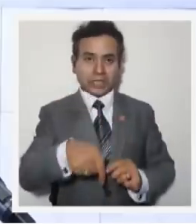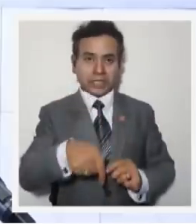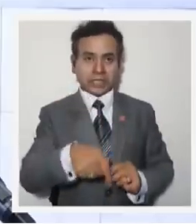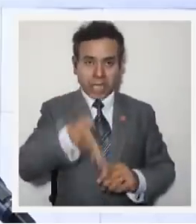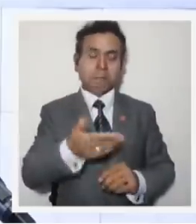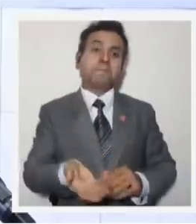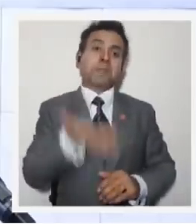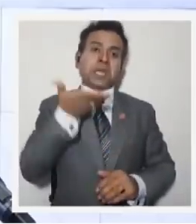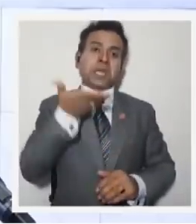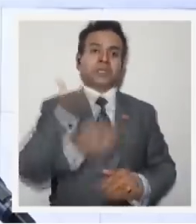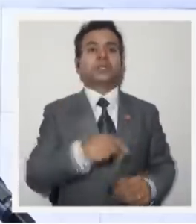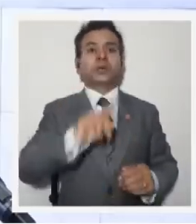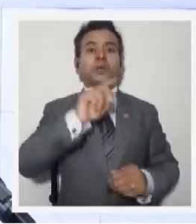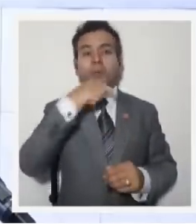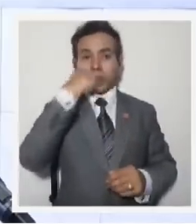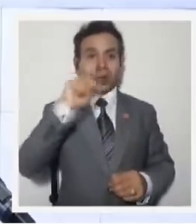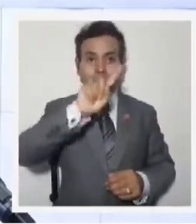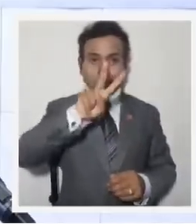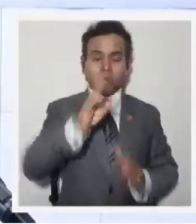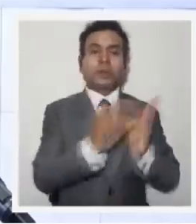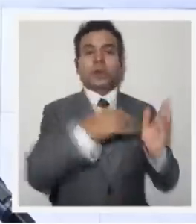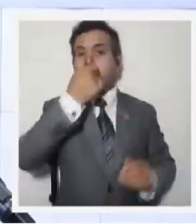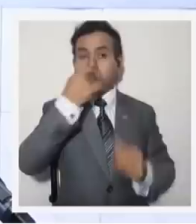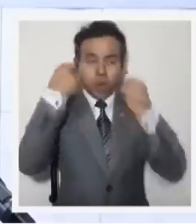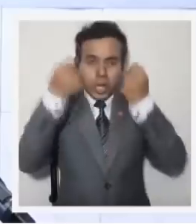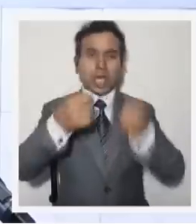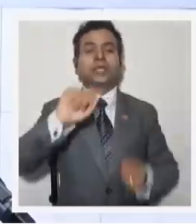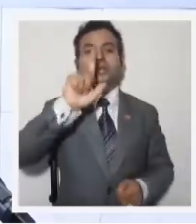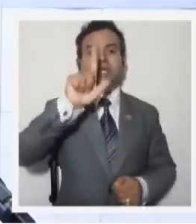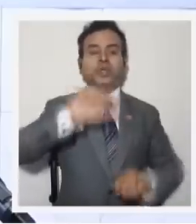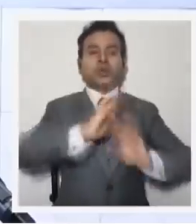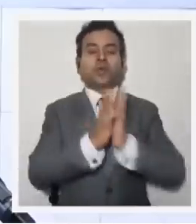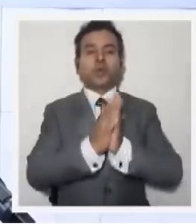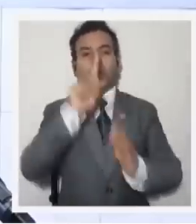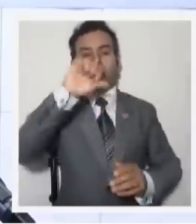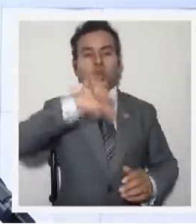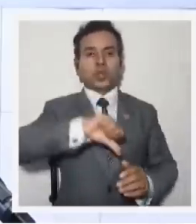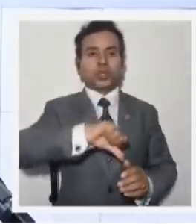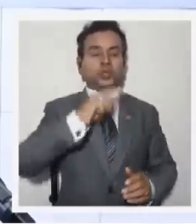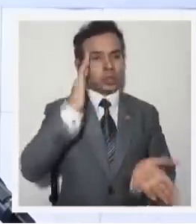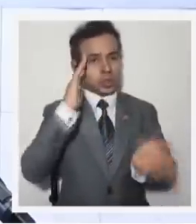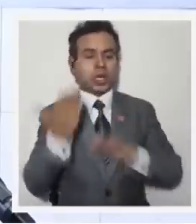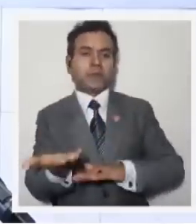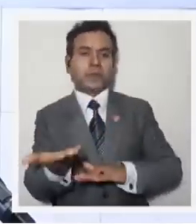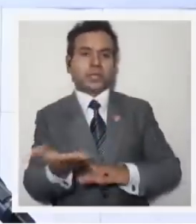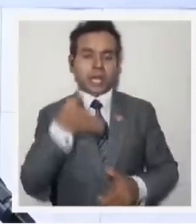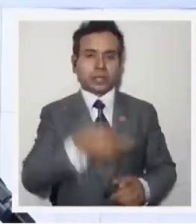সংখ্যাটি হলো 19। এই 19 জনের মধ্যে পুরুষ 12 জন এবং নারী 7